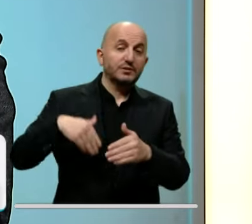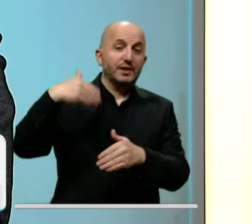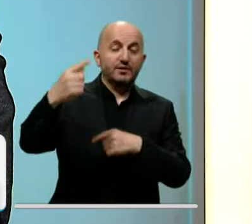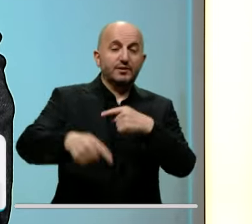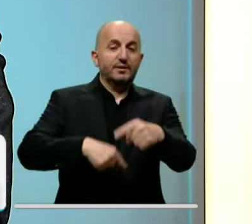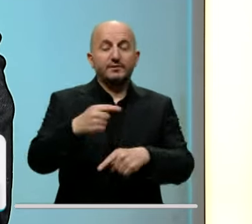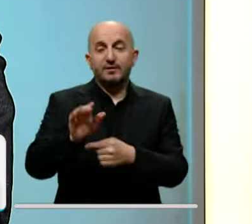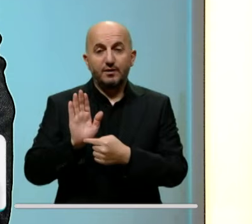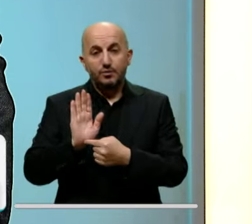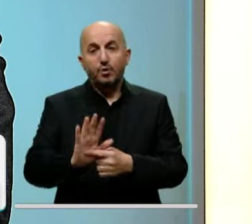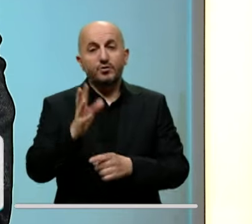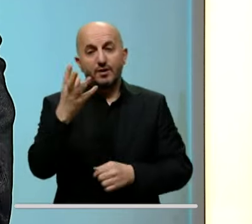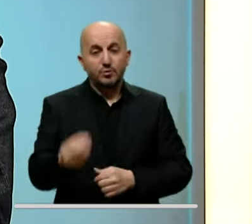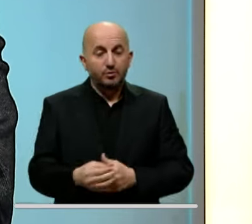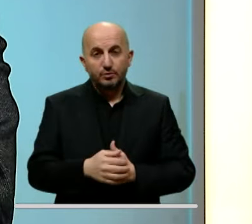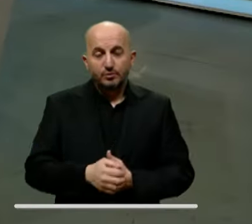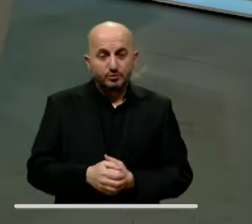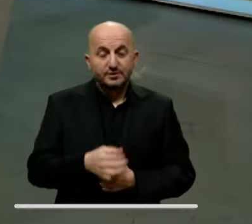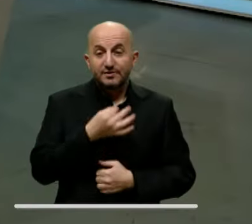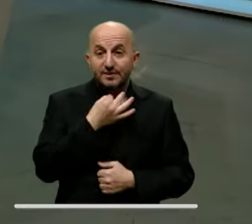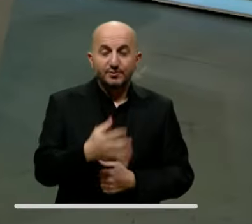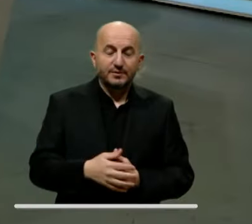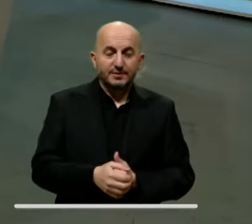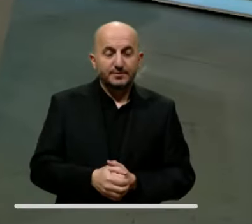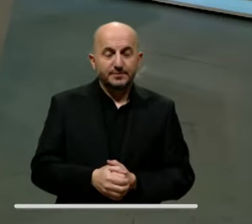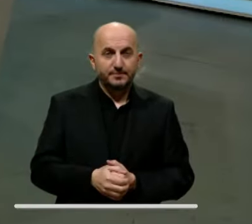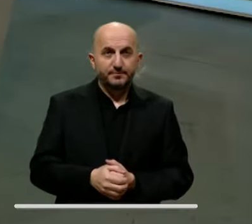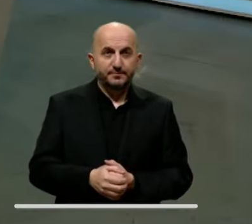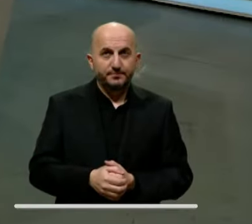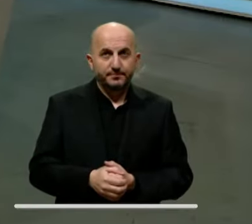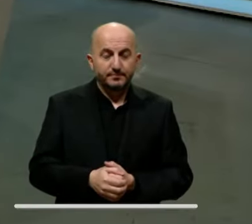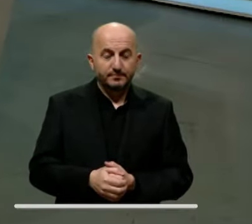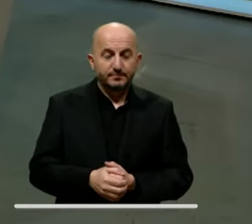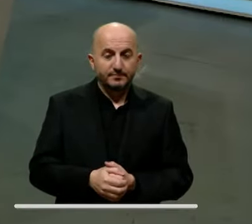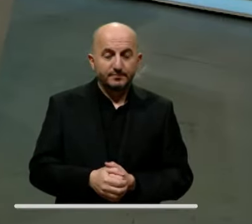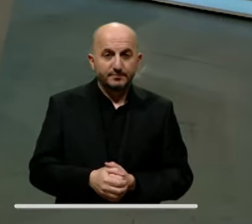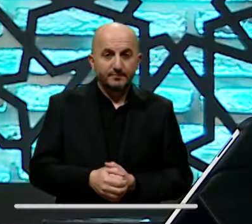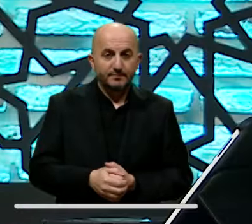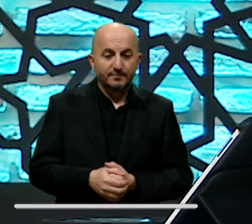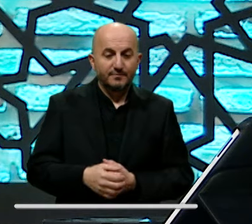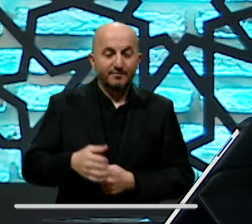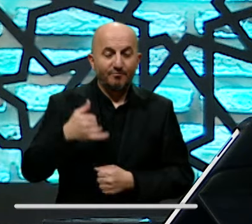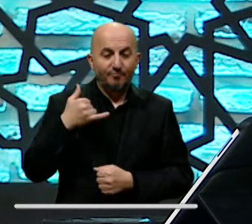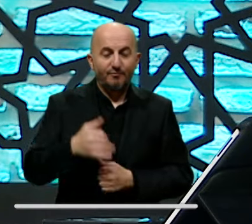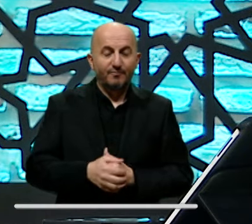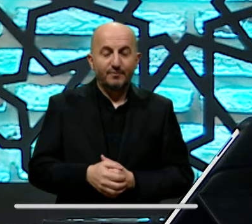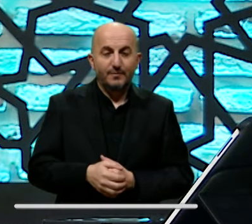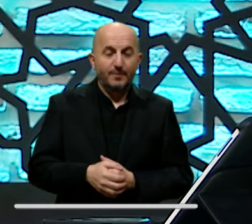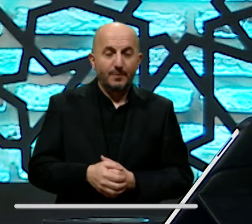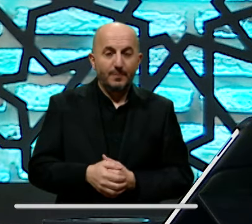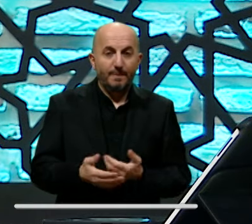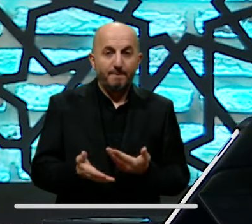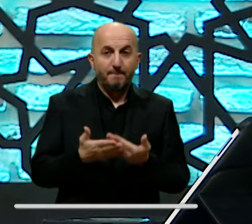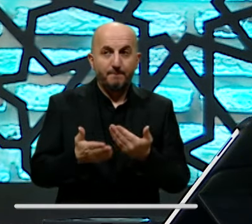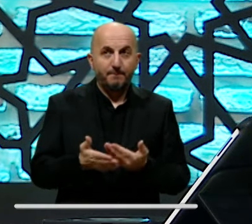nesillere göstermiş oluruz eyvallah hocam Teşekkür ederiz hattımızda bir telefonumuz var Kahramanmaraş'tan Turan Bey